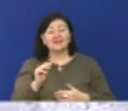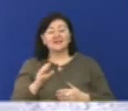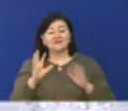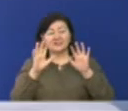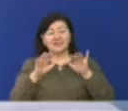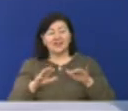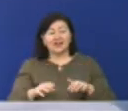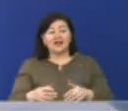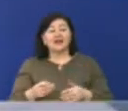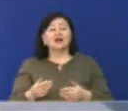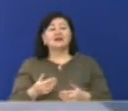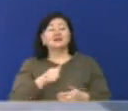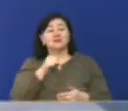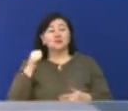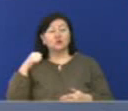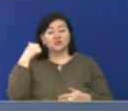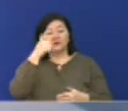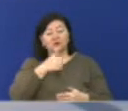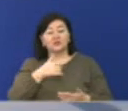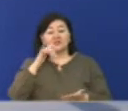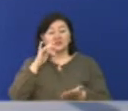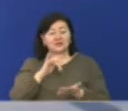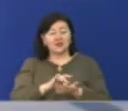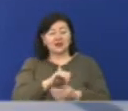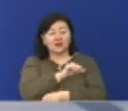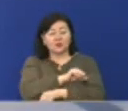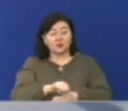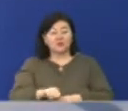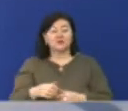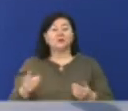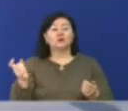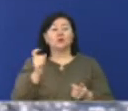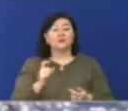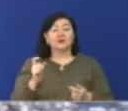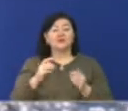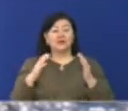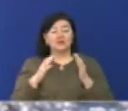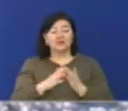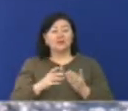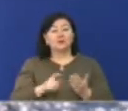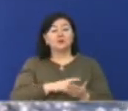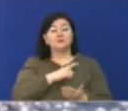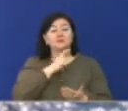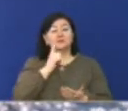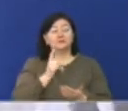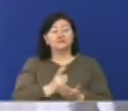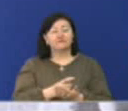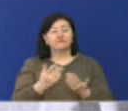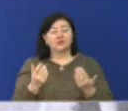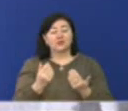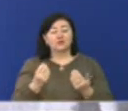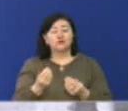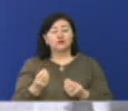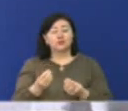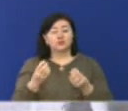снег вывозили с центральных магистралей, потом перешли к частному сектору. По предварительным подсчетам, с улиц города еще предстоит